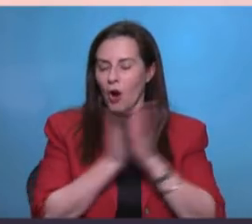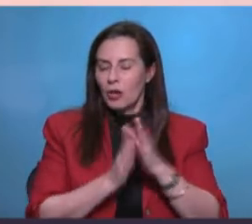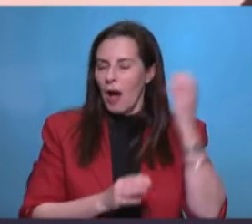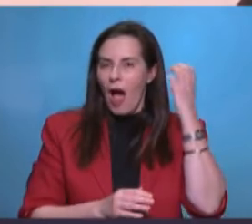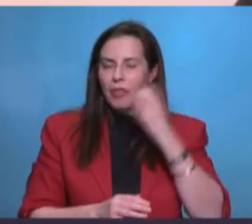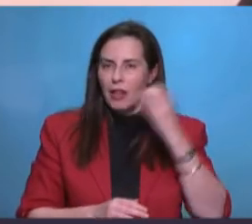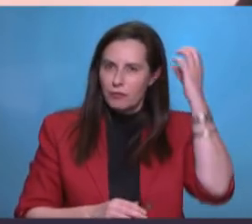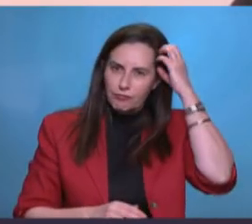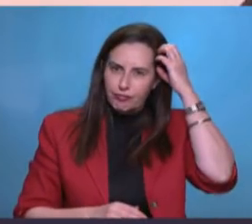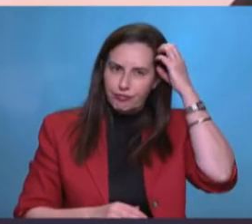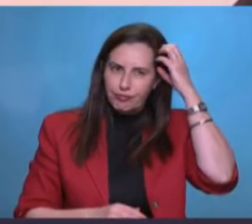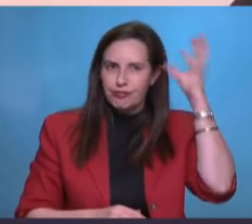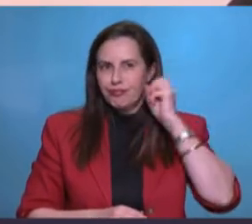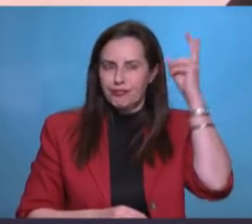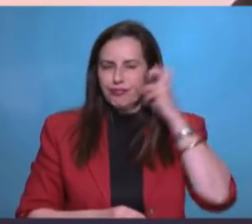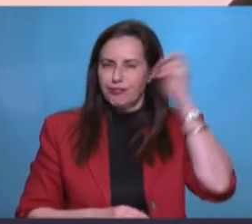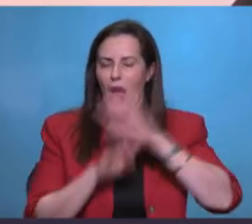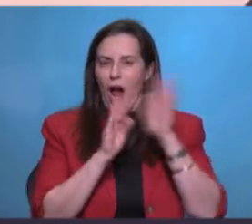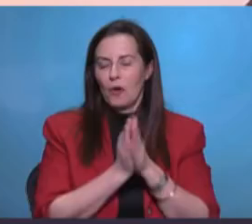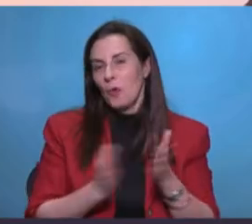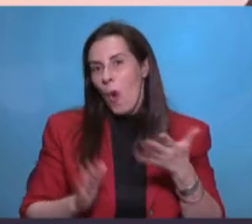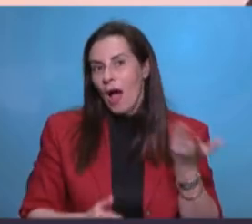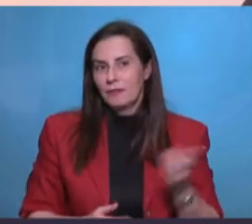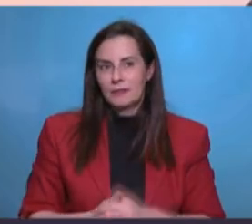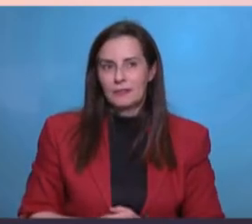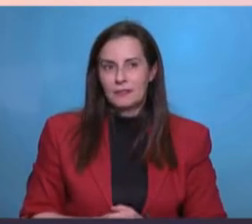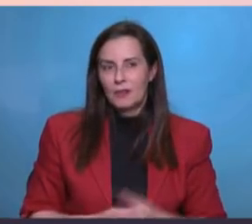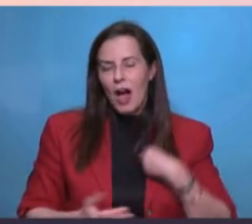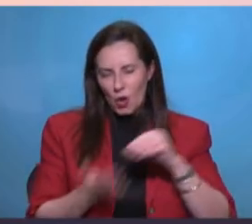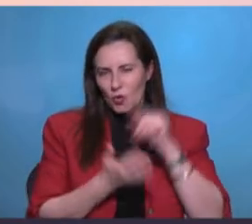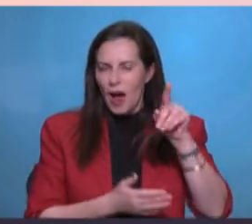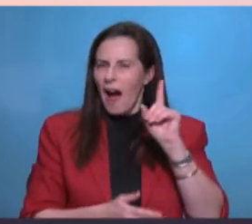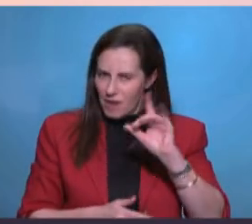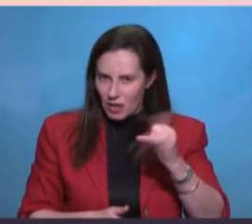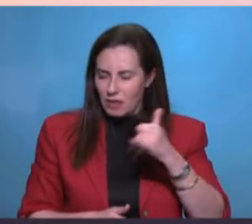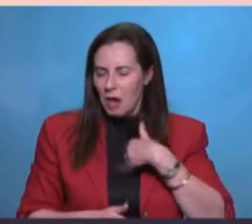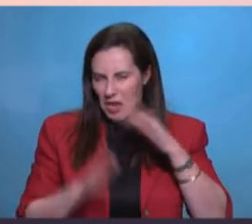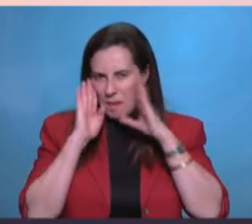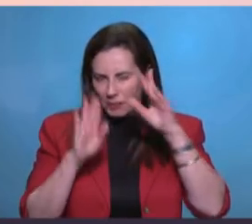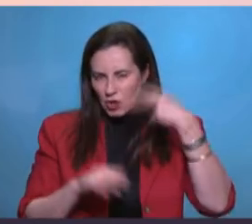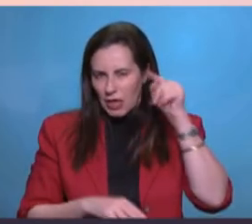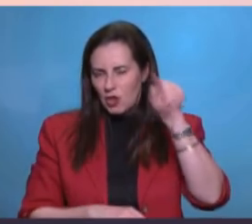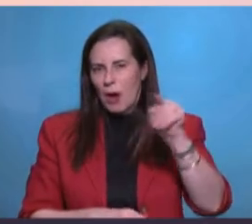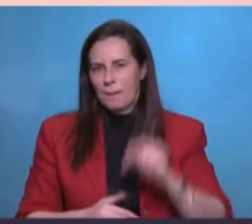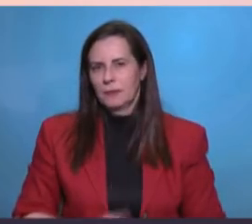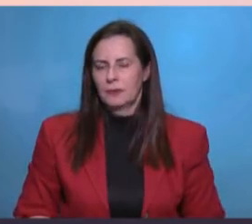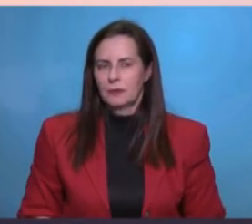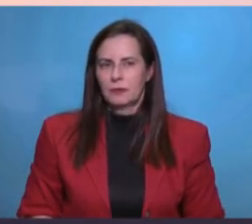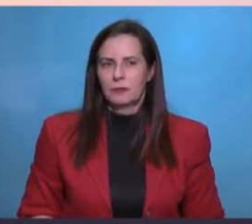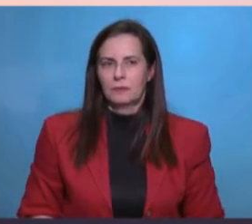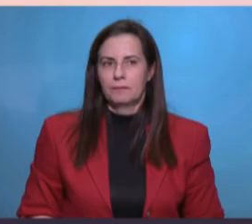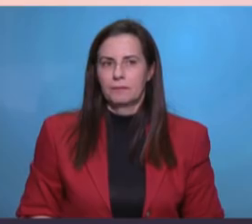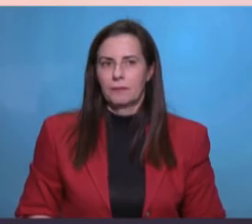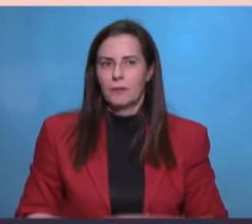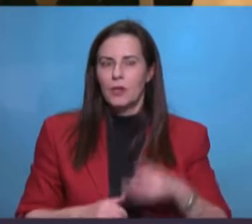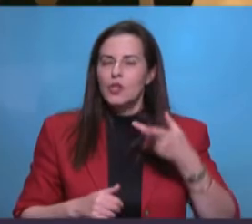את המוח עם הטלפון, יעבירו את כל המידע איכשהו יום אחד. אנחנו עוד לא שם, אבל אני חושב שזה הכיוון. הכיוון הוא כמה